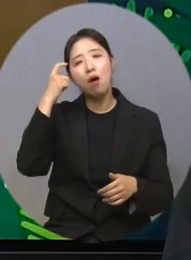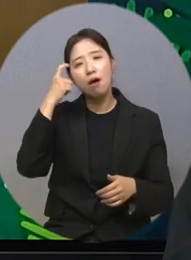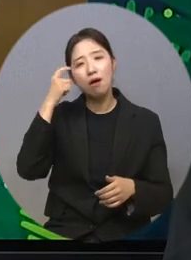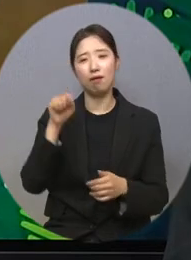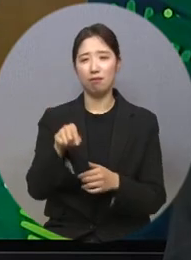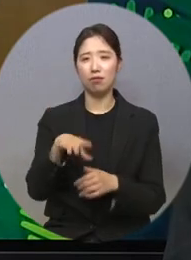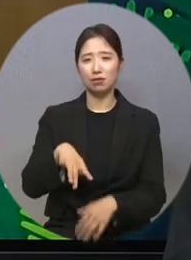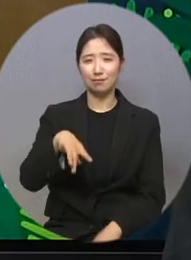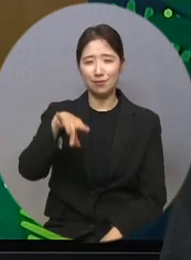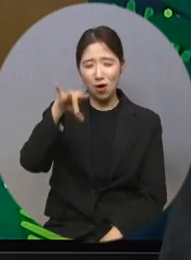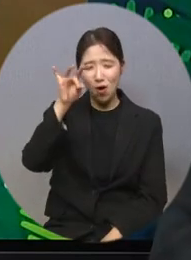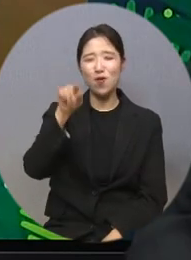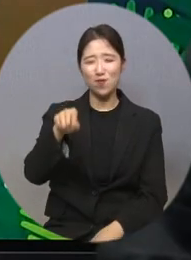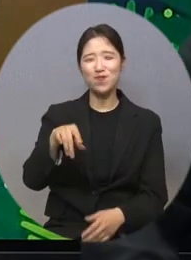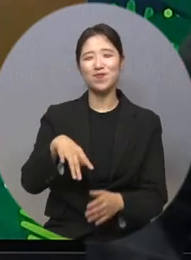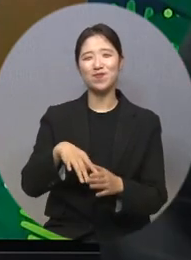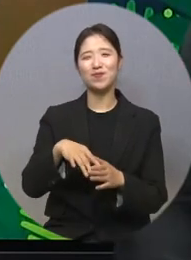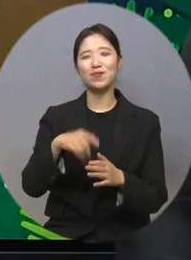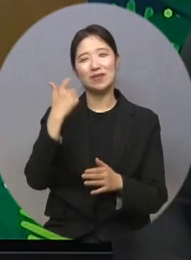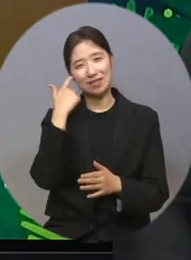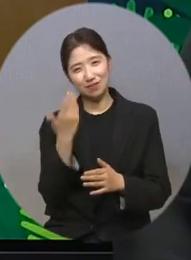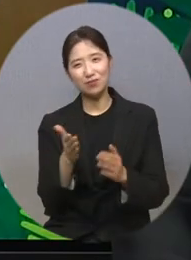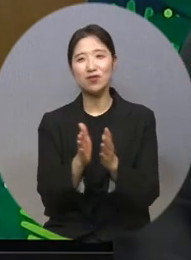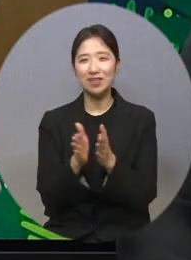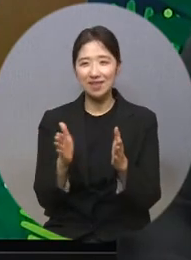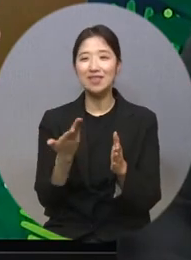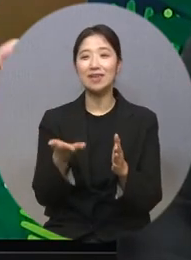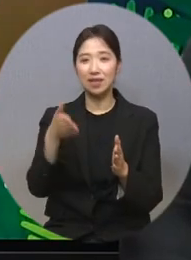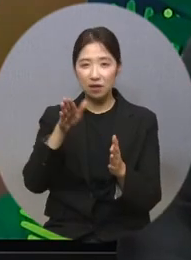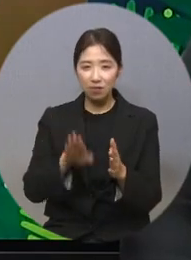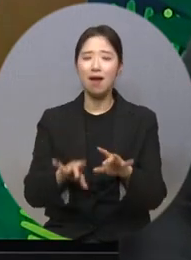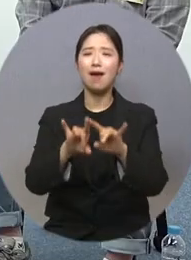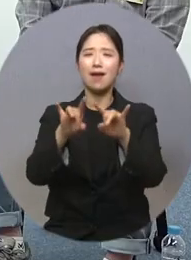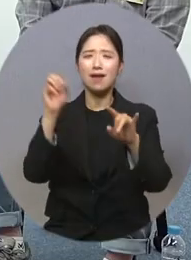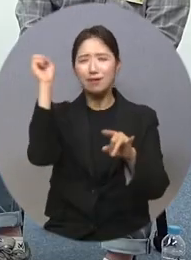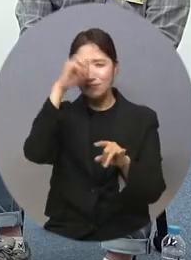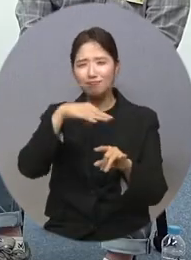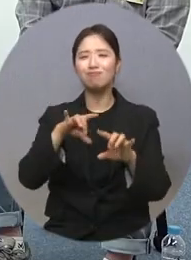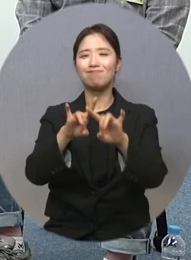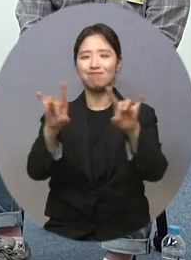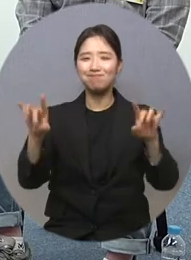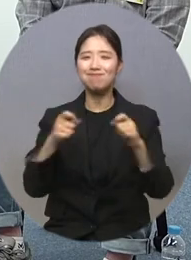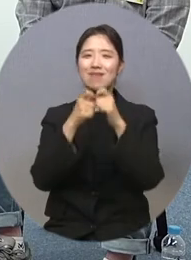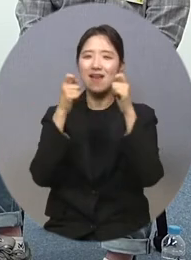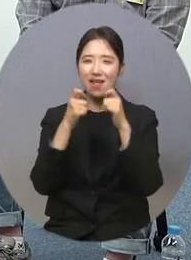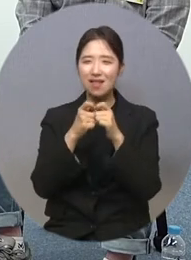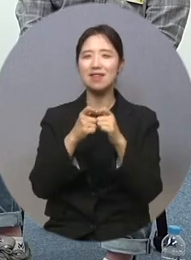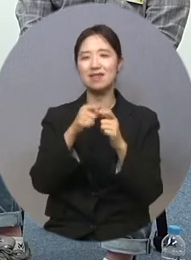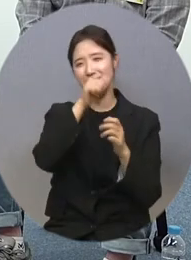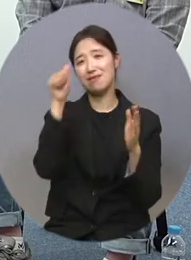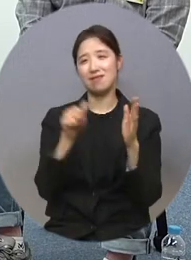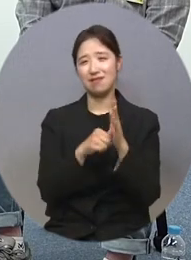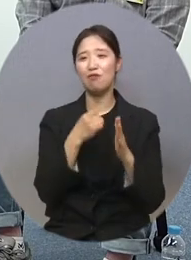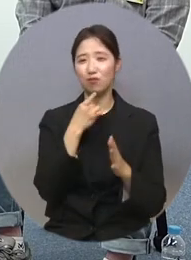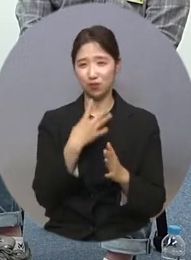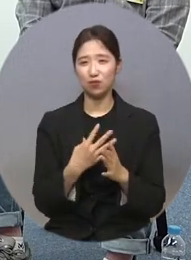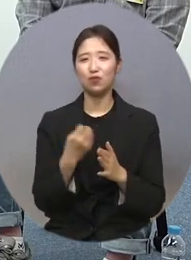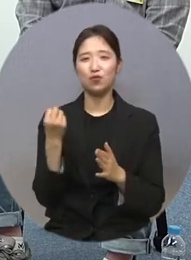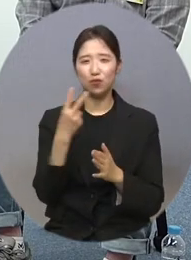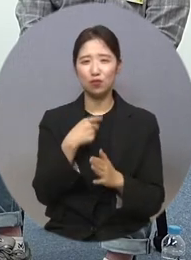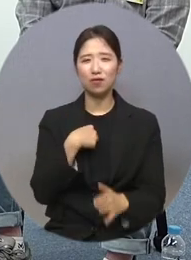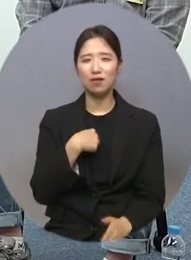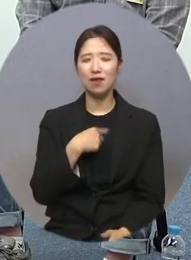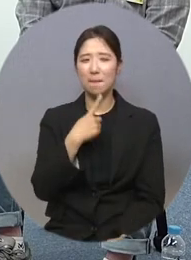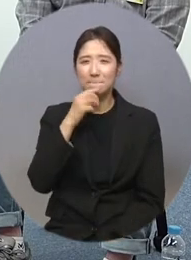처음에 그렇게 얘기를 시작하고 풀었지만 그냥 개개인의 삶이시잖아요. 또 여러분 제가 감히 이런 말씀 드려서